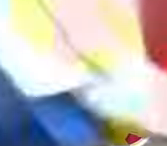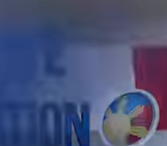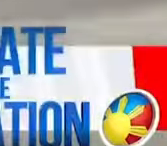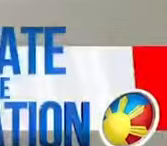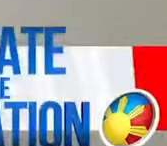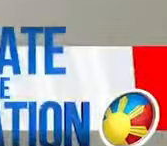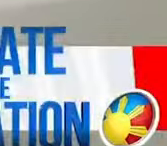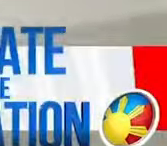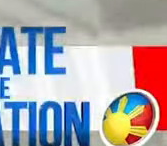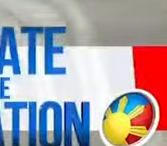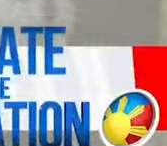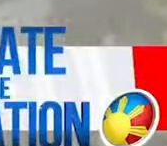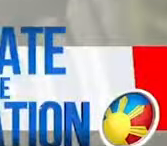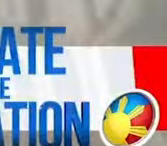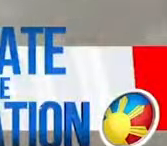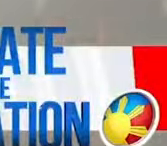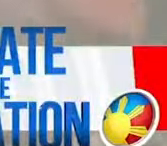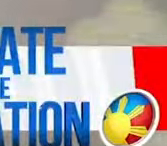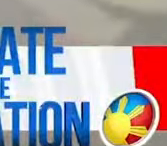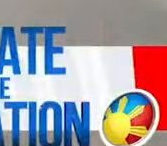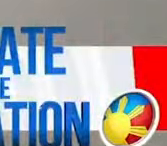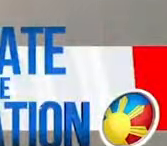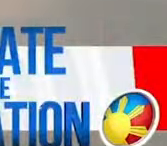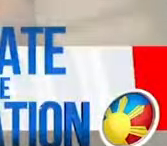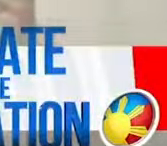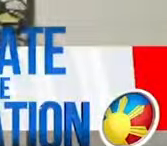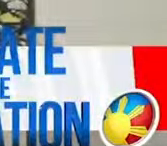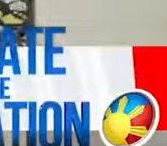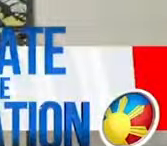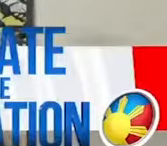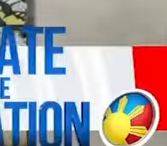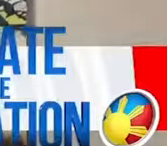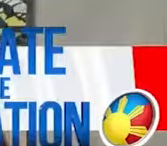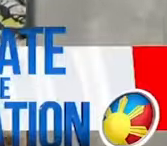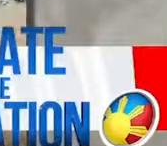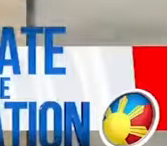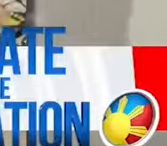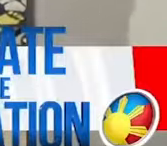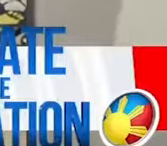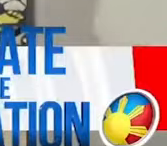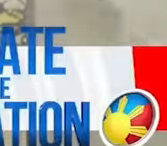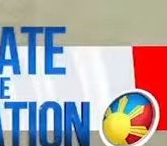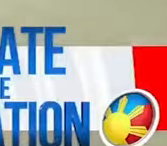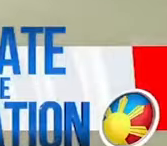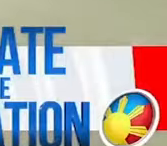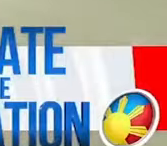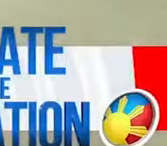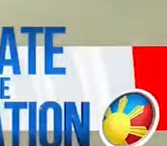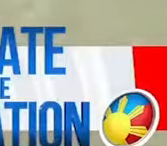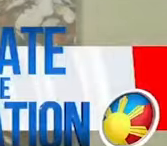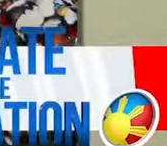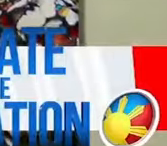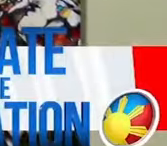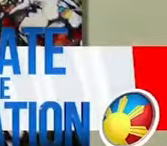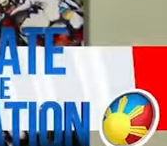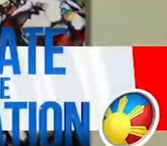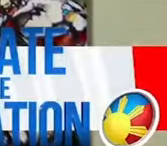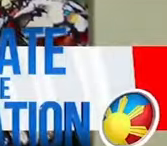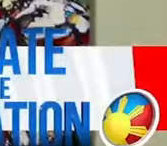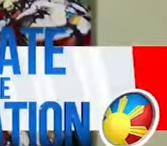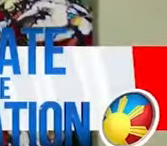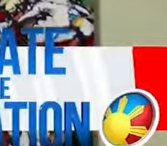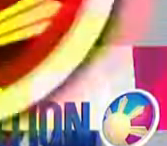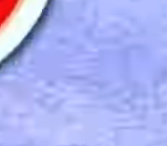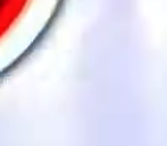ng at angulong paggawa ng mag butterfly inspired o para sa kanilang